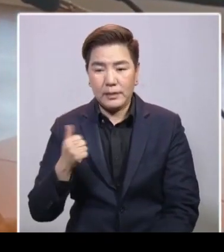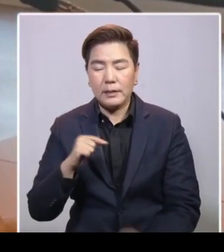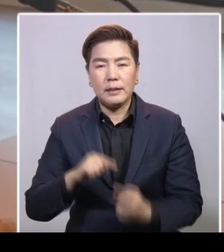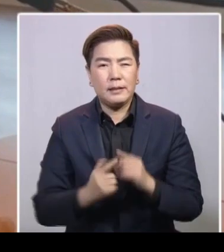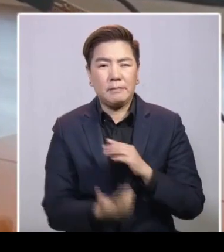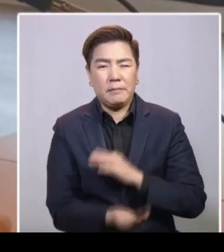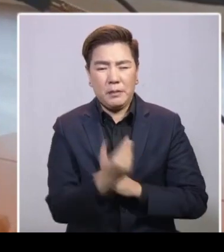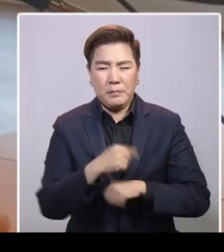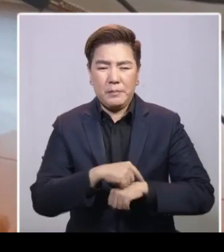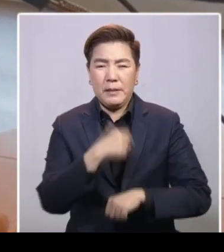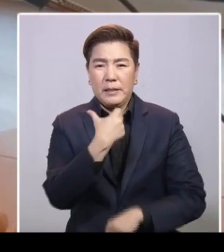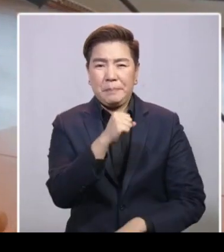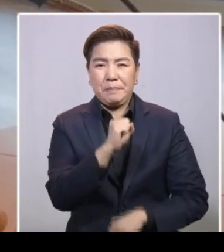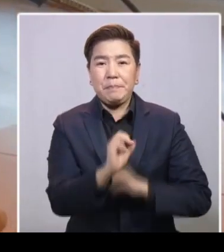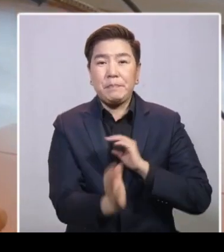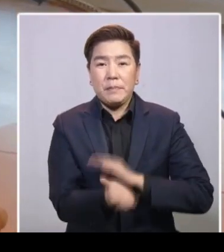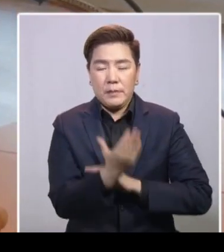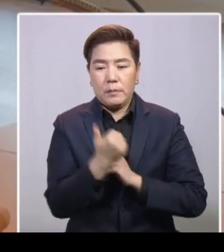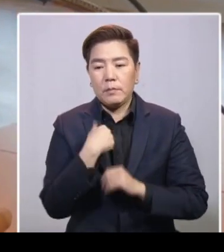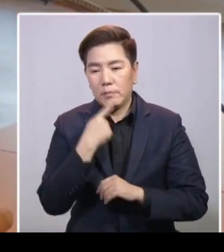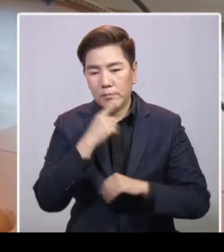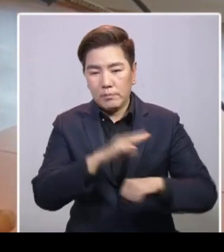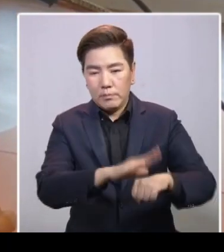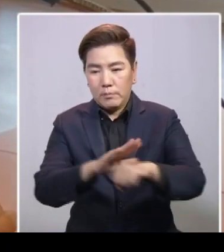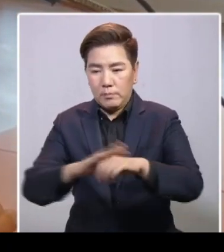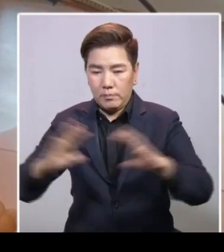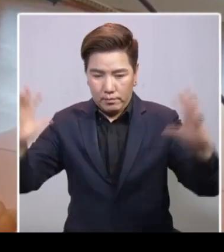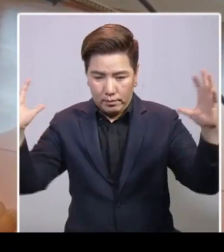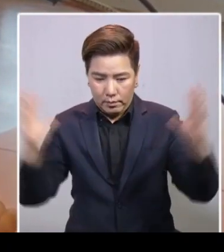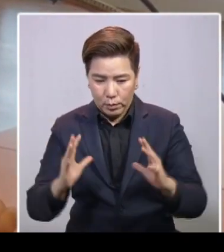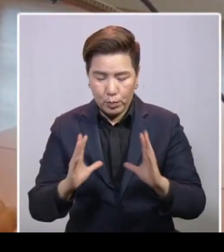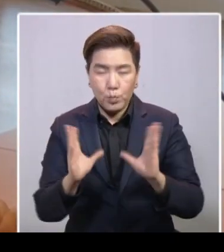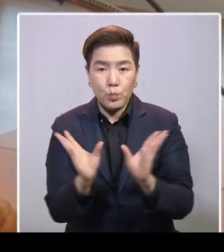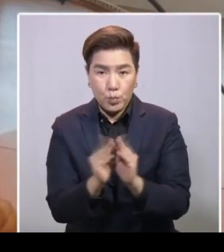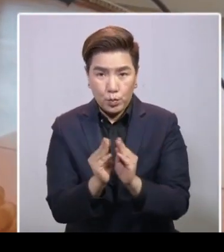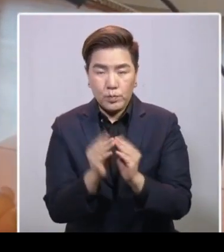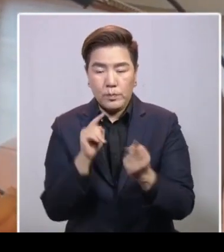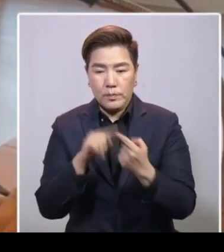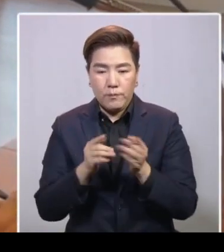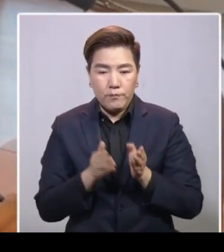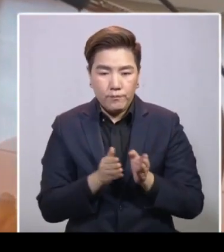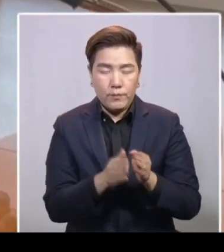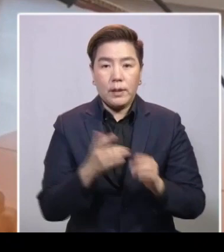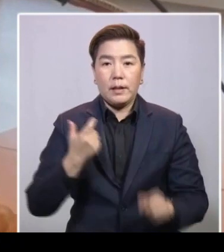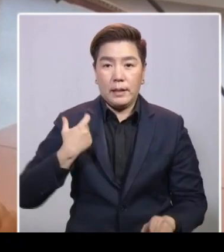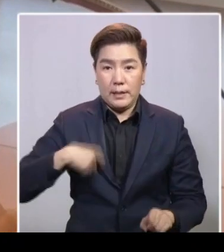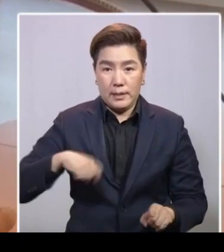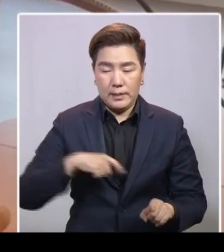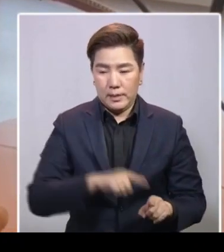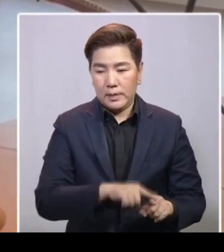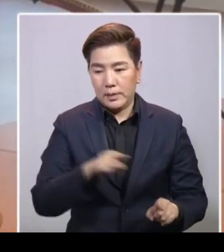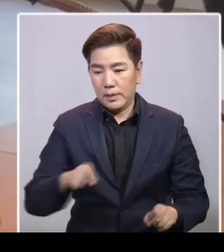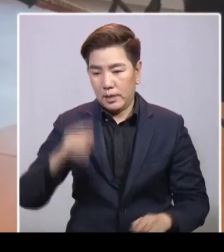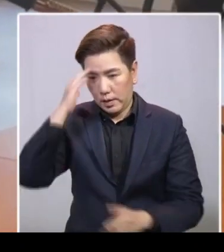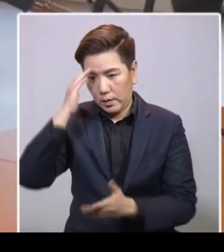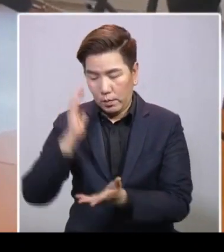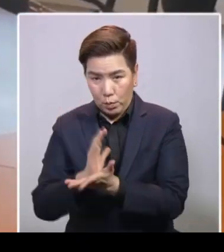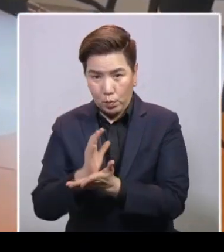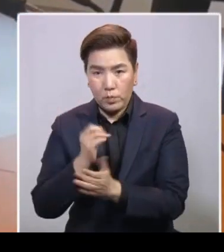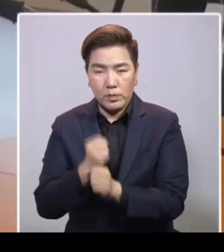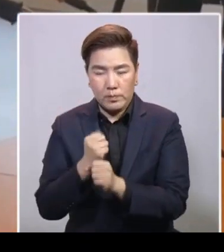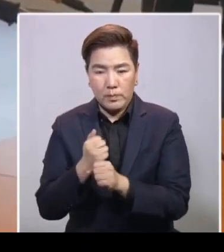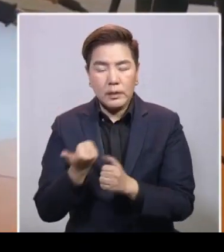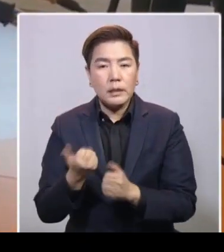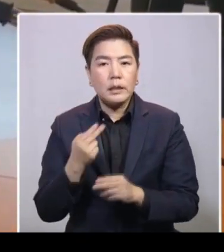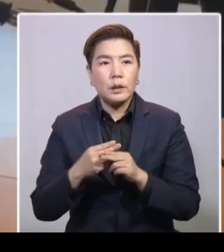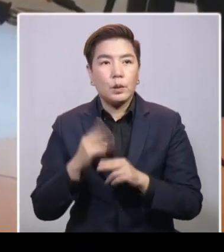สายที่ผ่านมาประมาณสัก 10:00นนะครับมีการเรียกประชุมคณะพนักงานสอบสวนทั้งฝั่งพนักงานอัยการกับเจ้าหน้าที่ตำรวจนะครับโดย